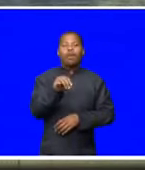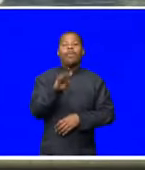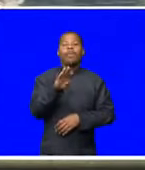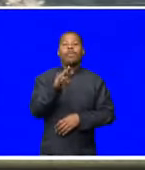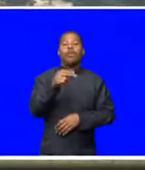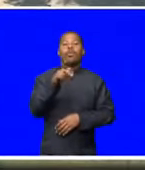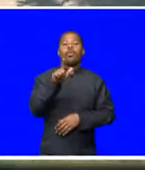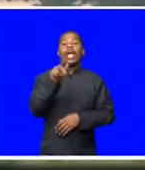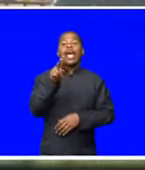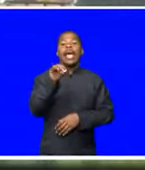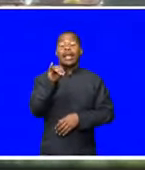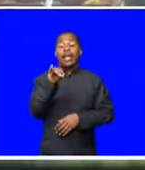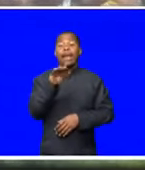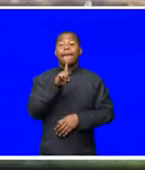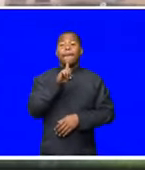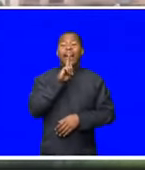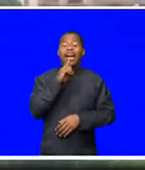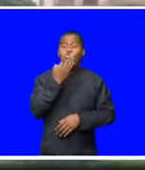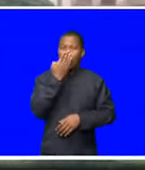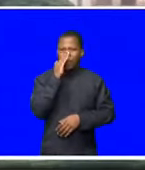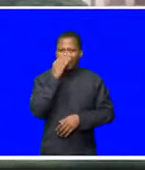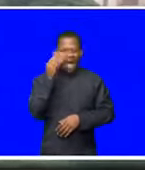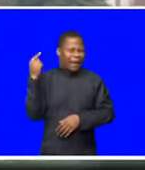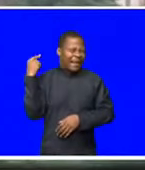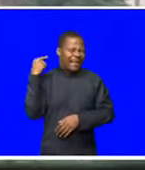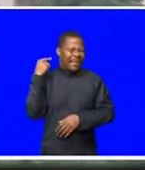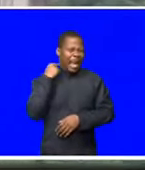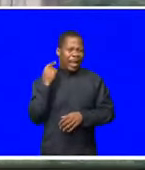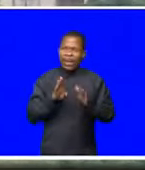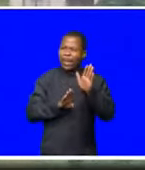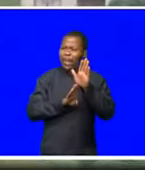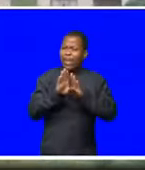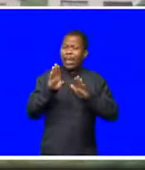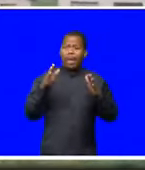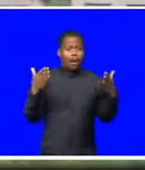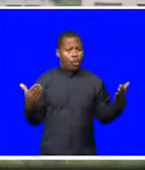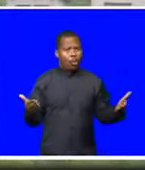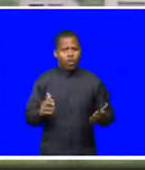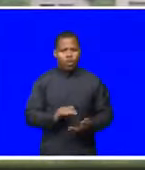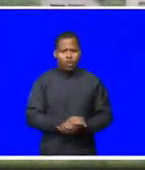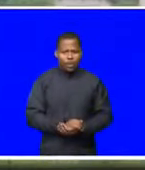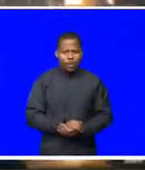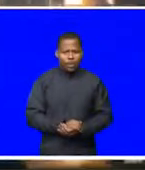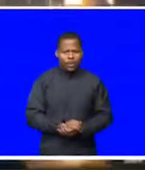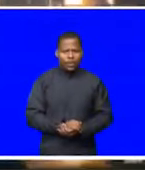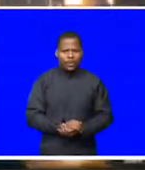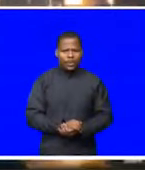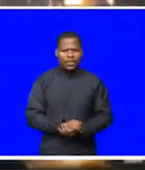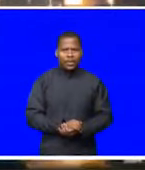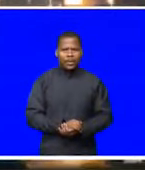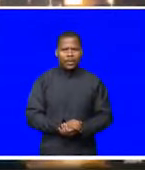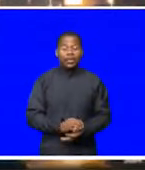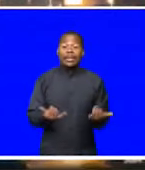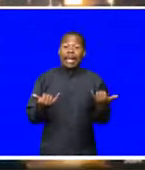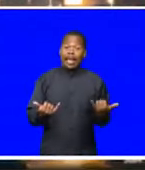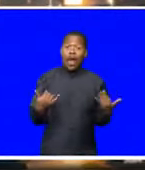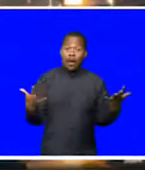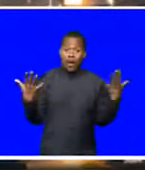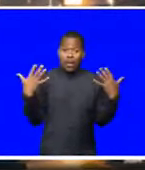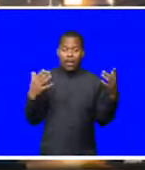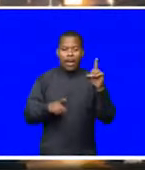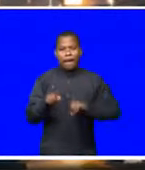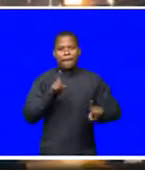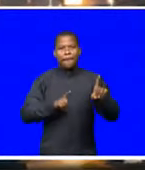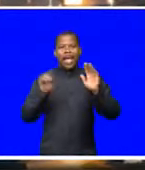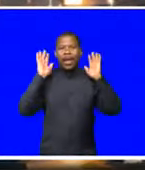bhememe. Tindzabeni Eswatini TV kubika Thembukosi Mavimbela nginambongwa Dube ekwaluseni. Asikunye amathe ngalelo